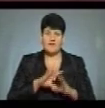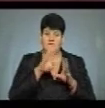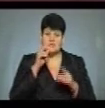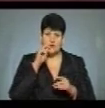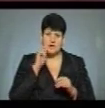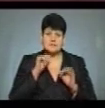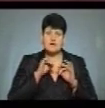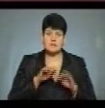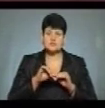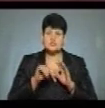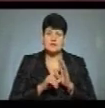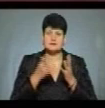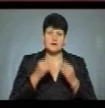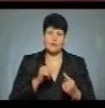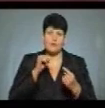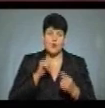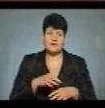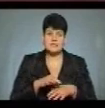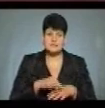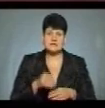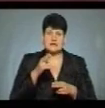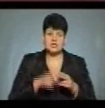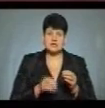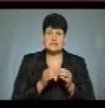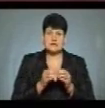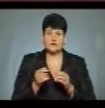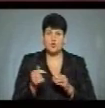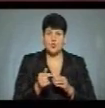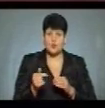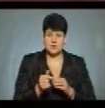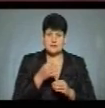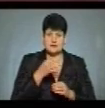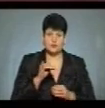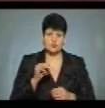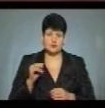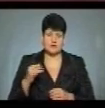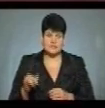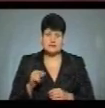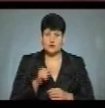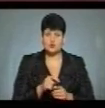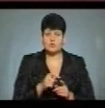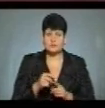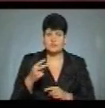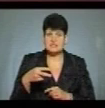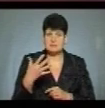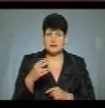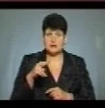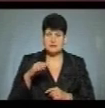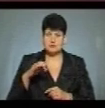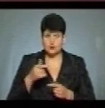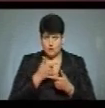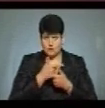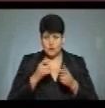Всеукраїнська акція «16 днів проти насильства» закінчиться 10 грудня, розповів Ігор Чорний. За його словами, 25 листопада